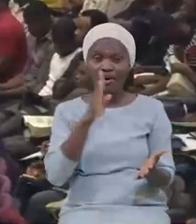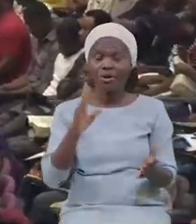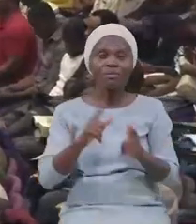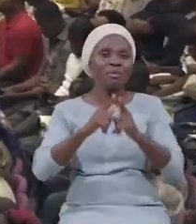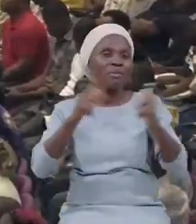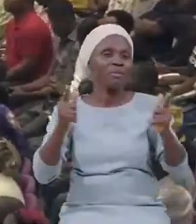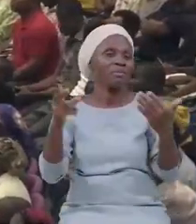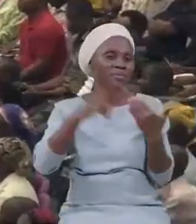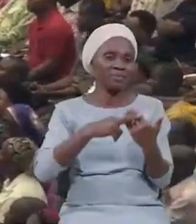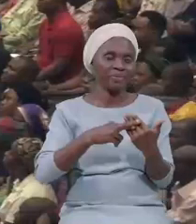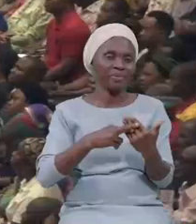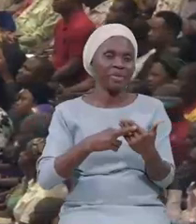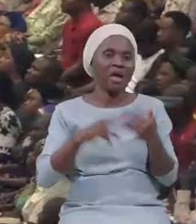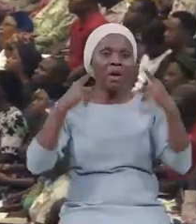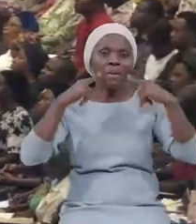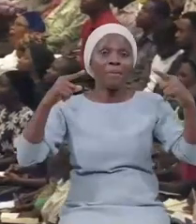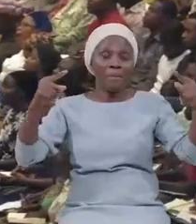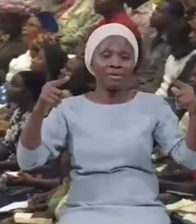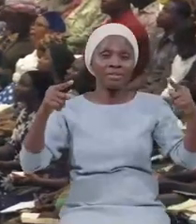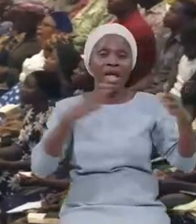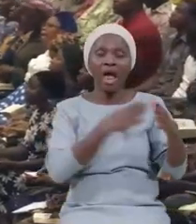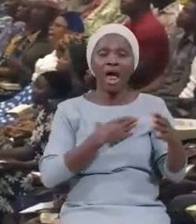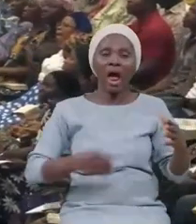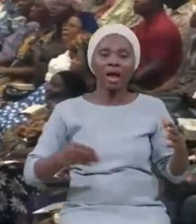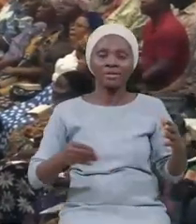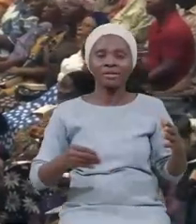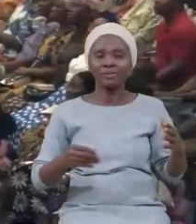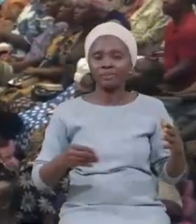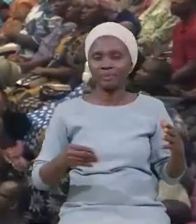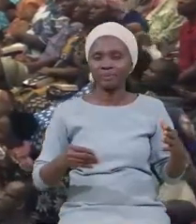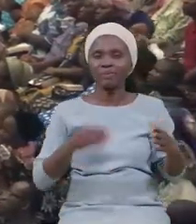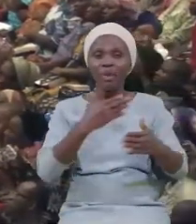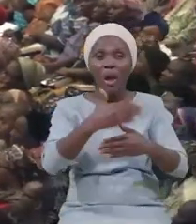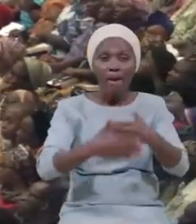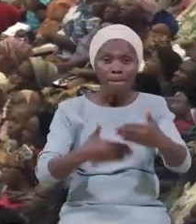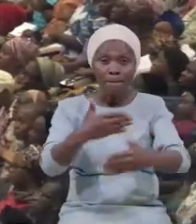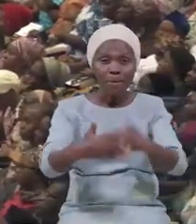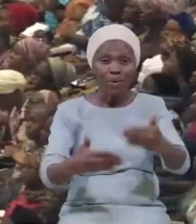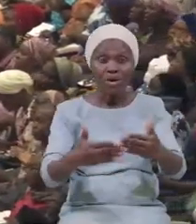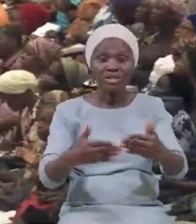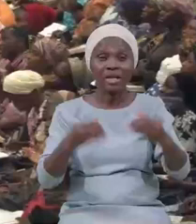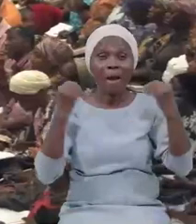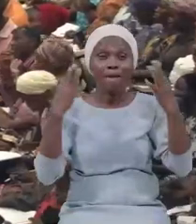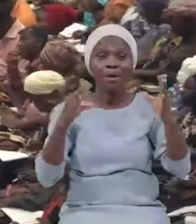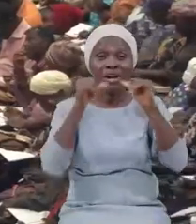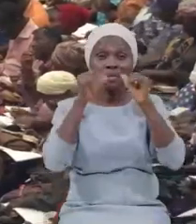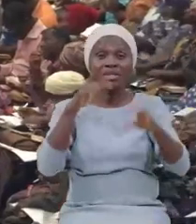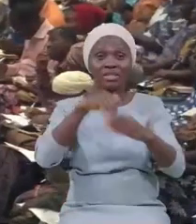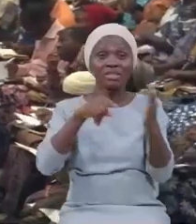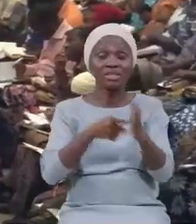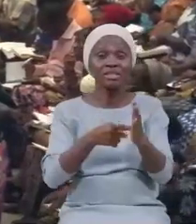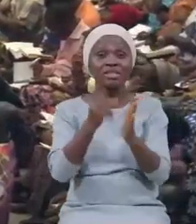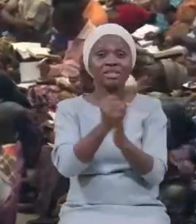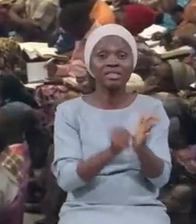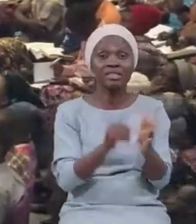une puissante provision. Il y aura la prospérité, le progrès, l'abondance de bénédictions dans notre pays ici au nom de